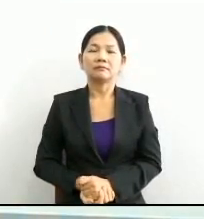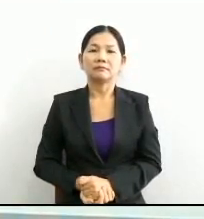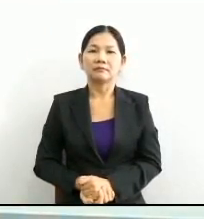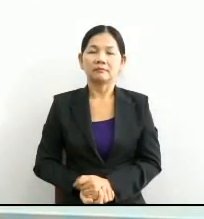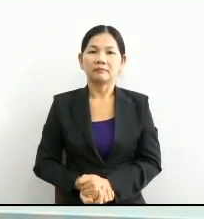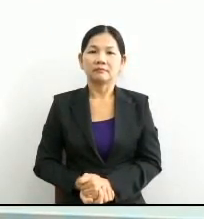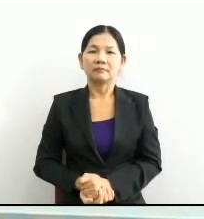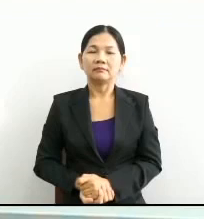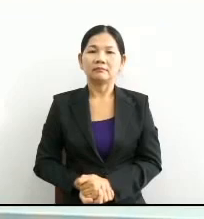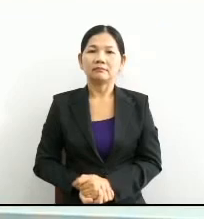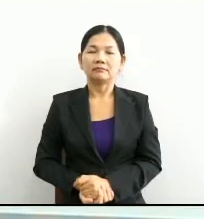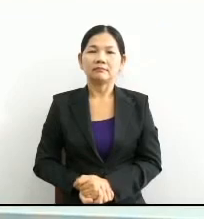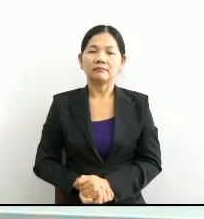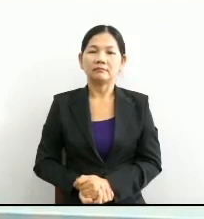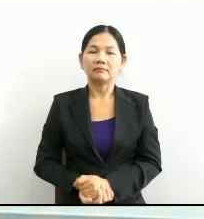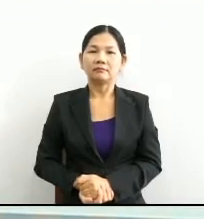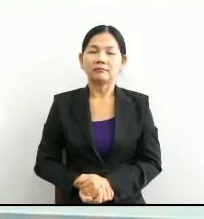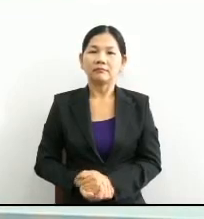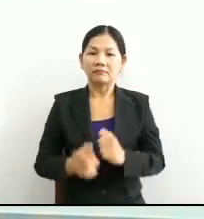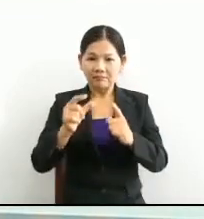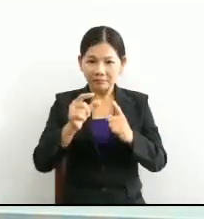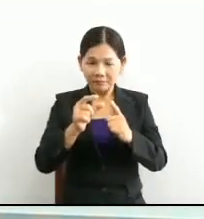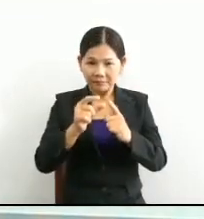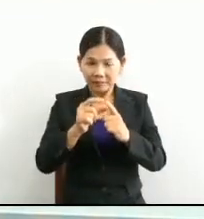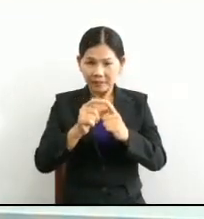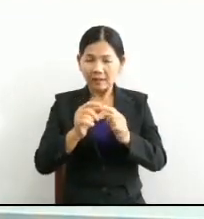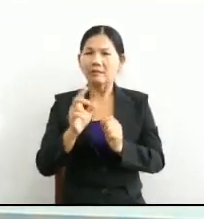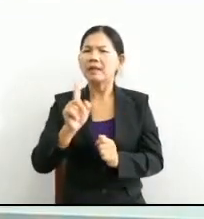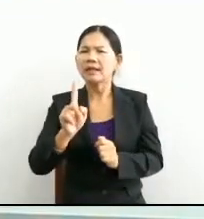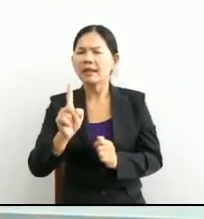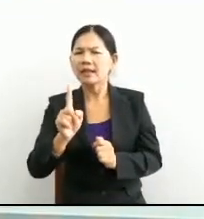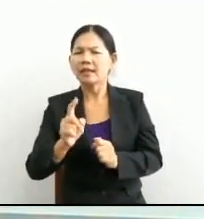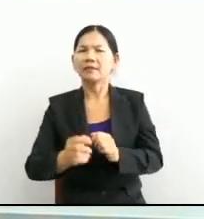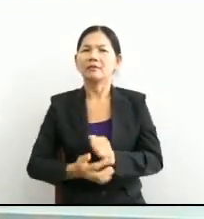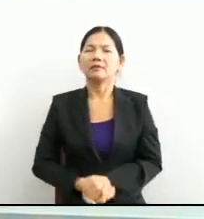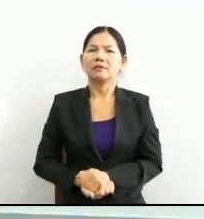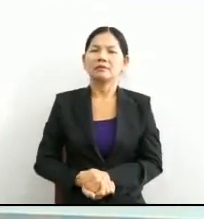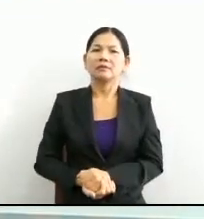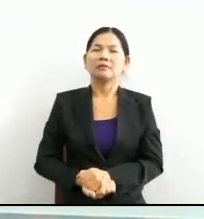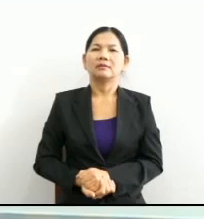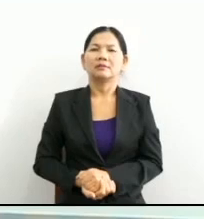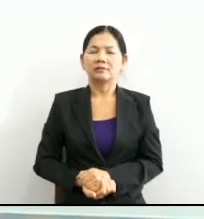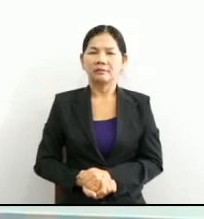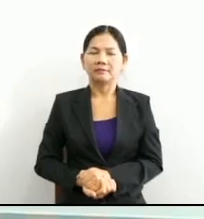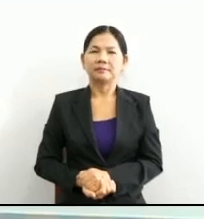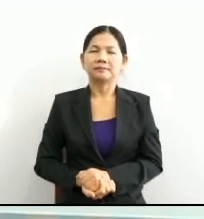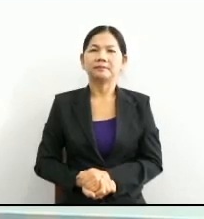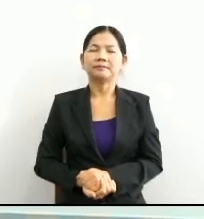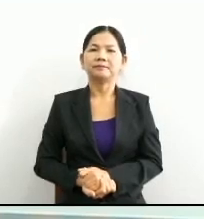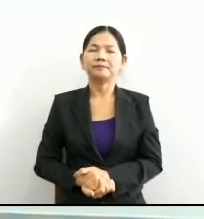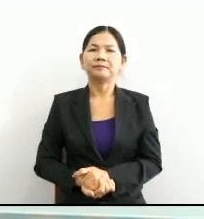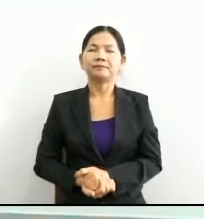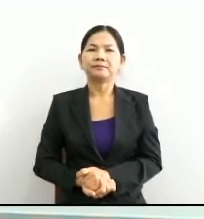cha con ở chè pí á rẻ xa cha nè bị nè ăn thà rẻ